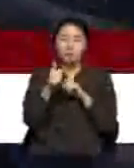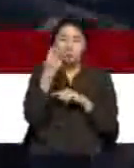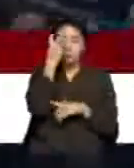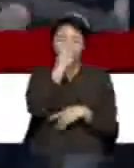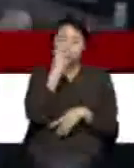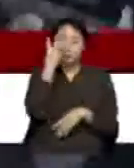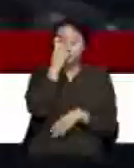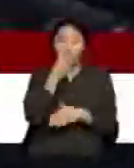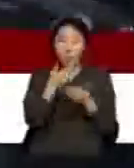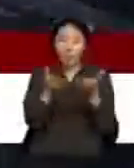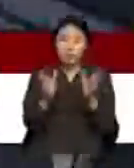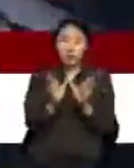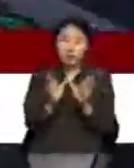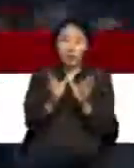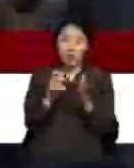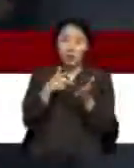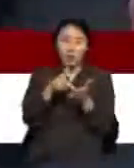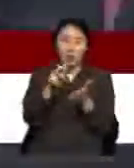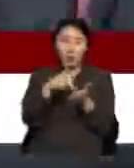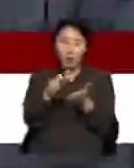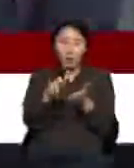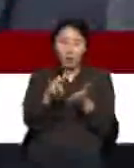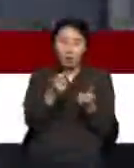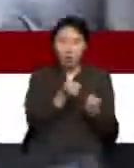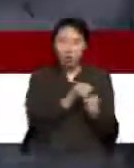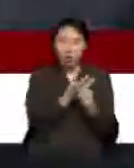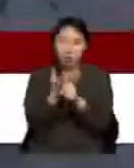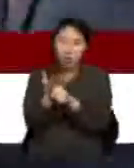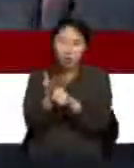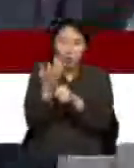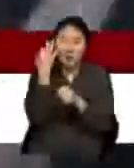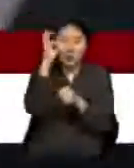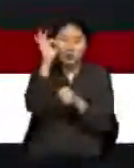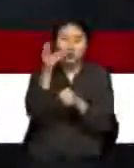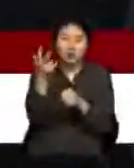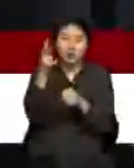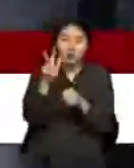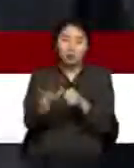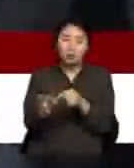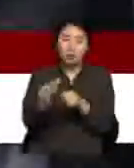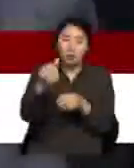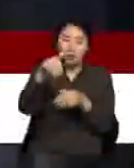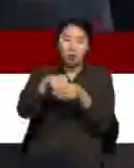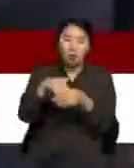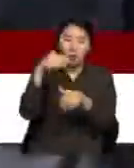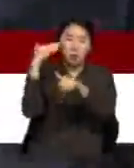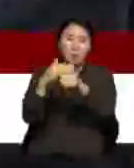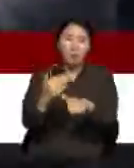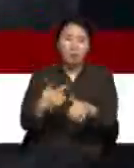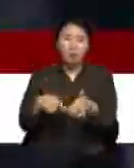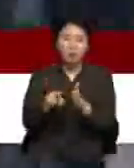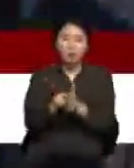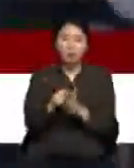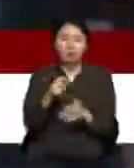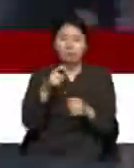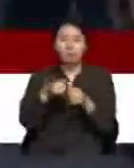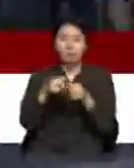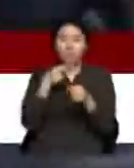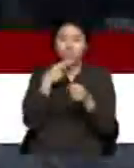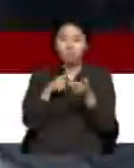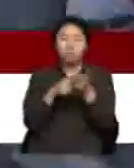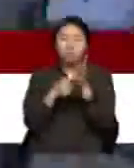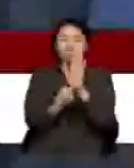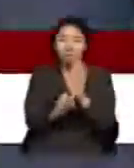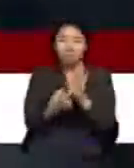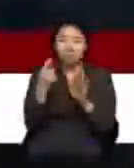조사에서 단체 대화방에 메시지를 전달한 사실은 인정했지만 낙선운동 목적은 부인했습니다. 또